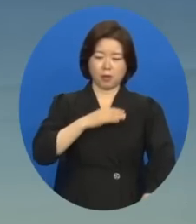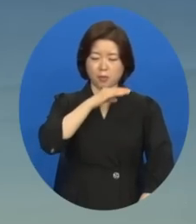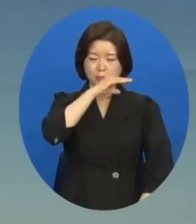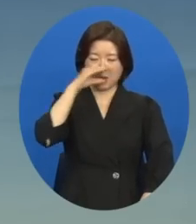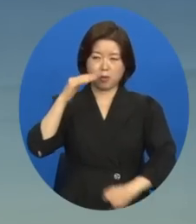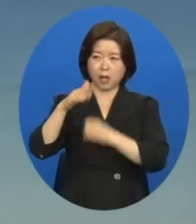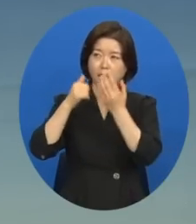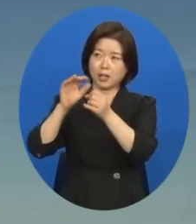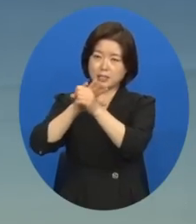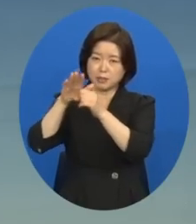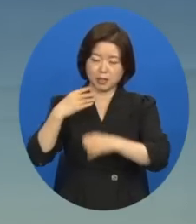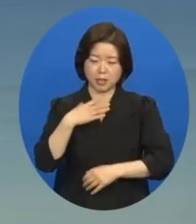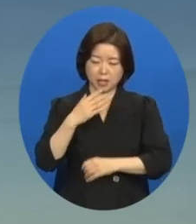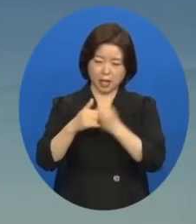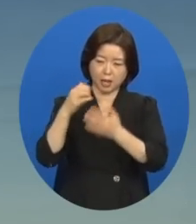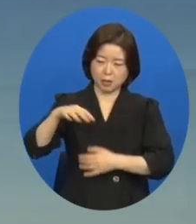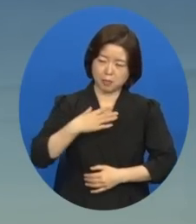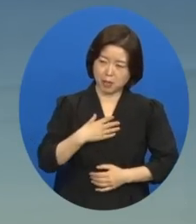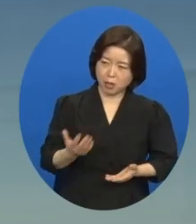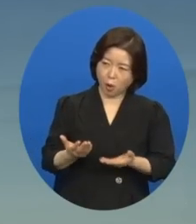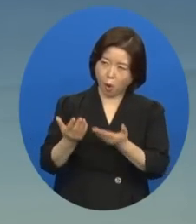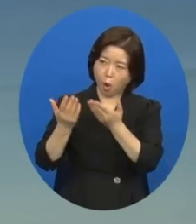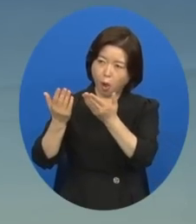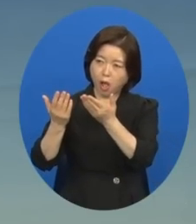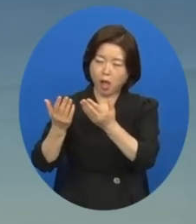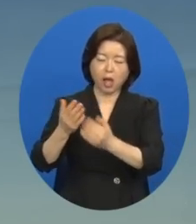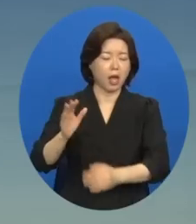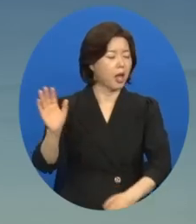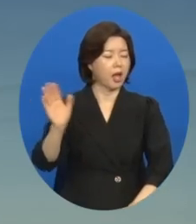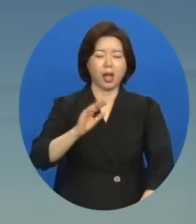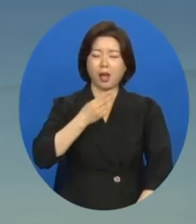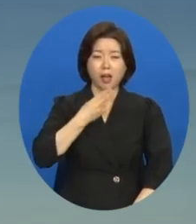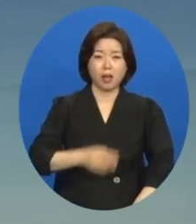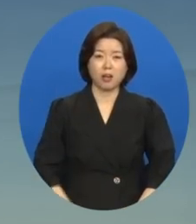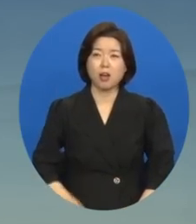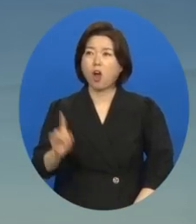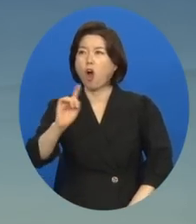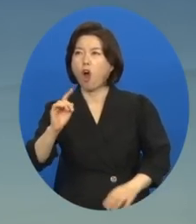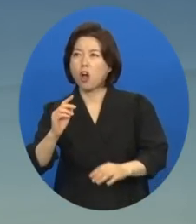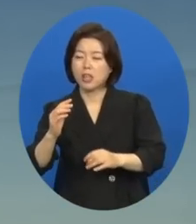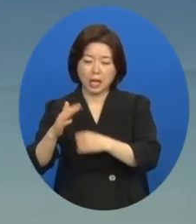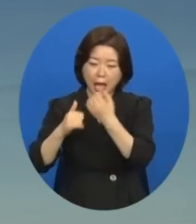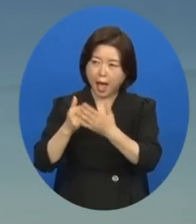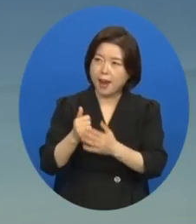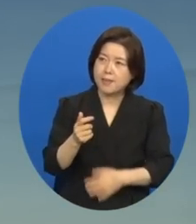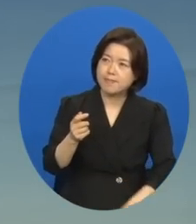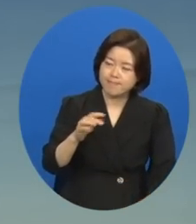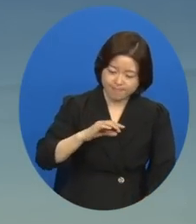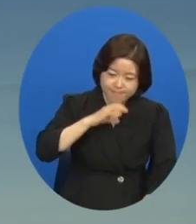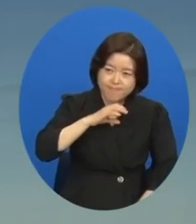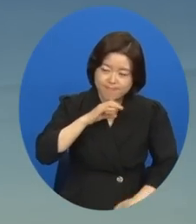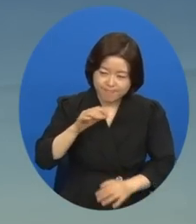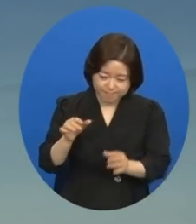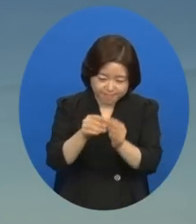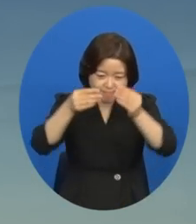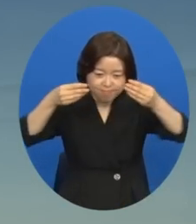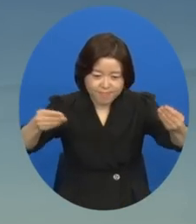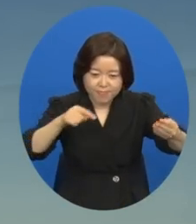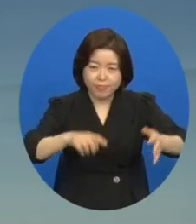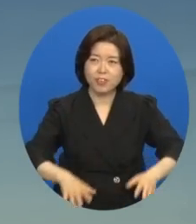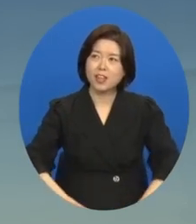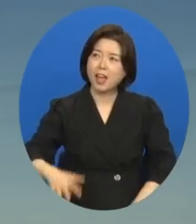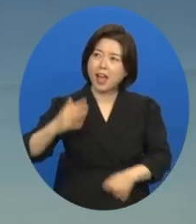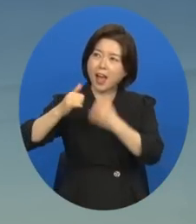사랑하고 하나님 앞에 거룩한 것 아니었어요. 어떻게 하면 하나님 앞에 꼬투리를 좀 잡아볼까 싶어서 말씀을 펴서 하나님과 좀